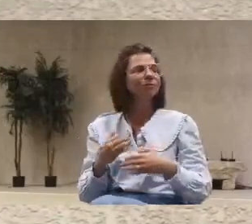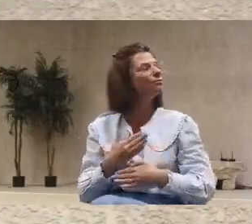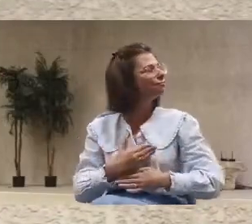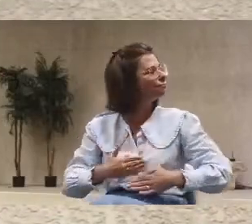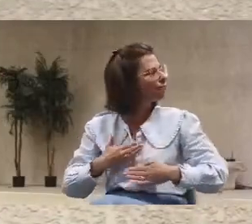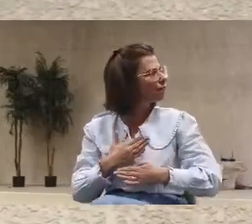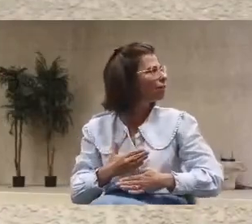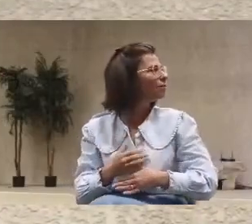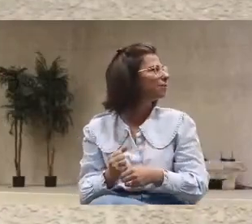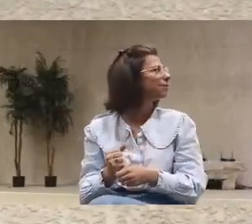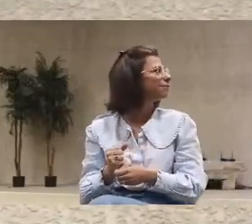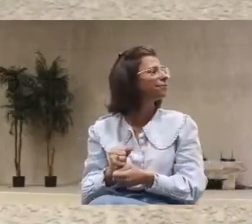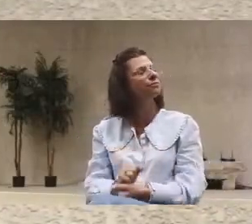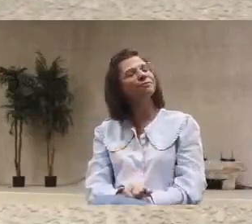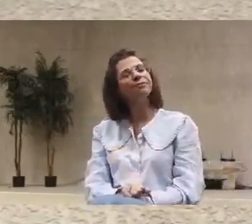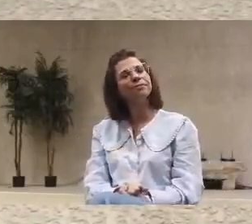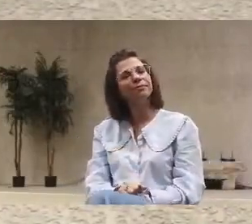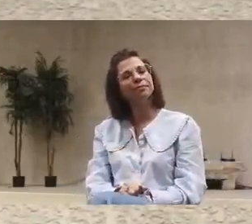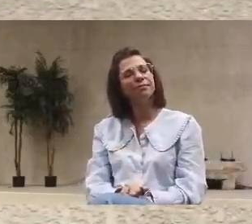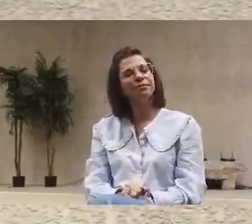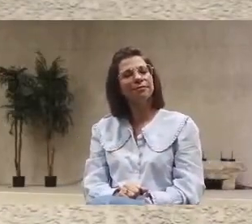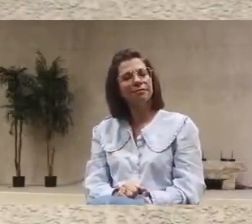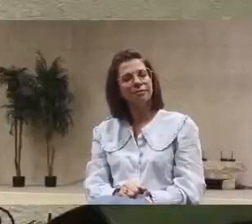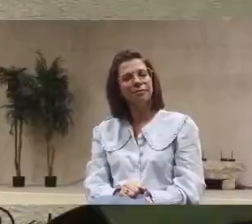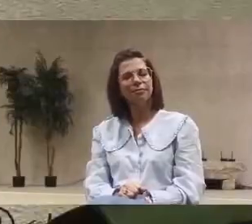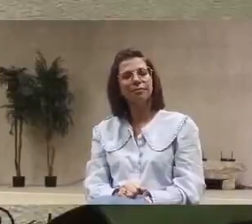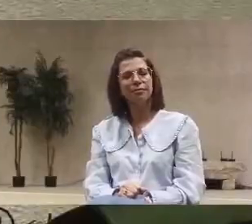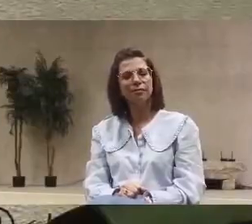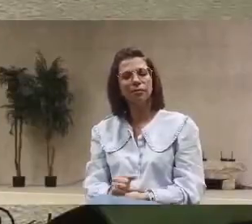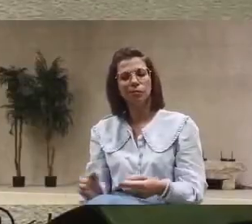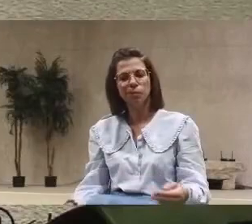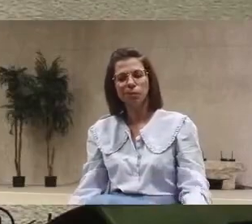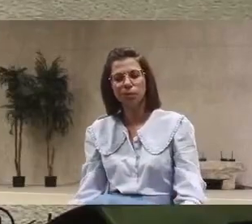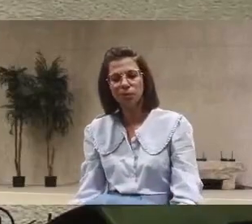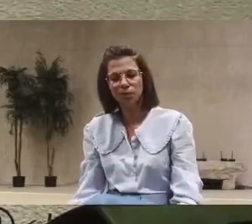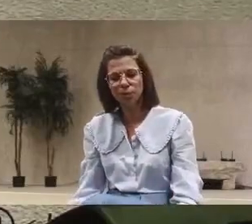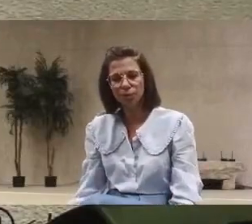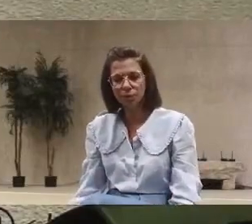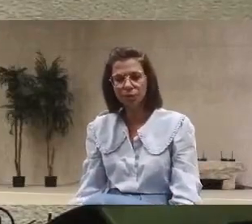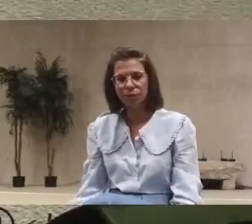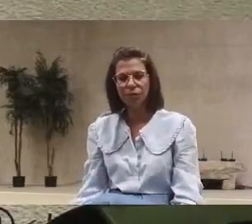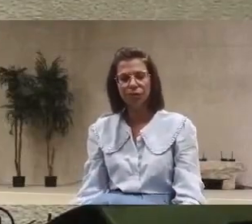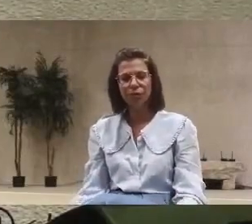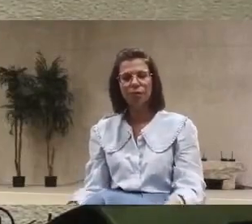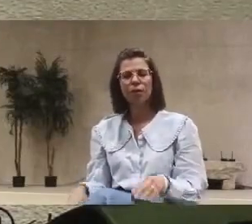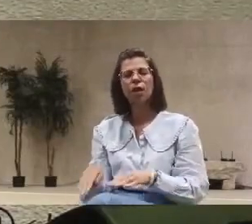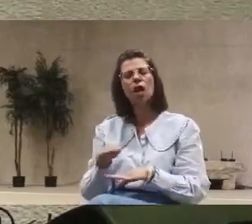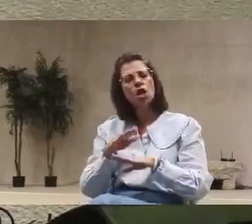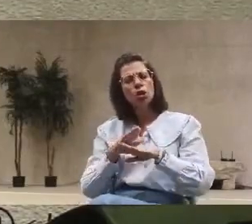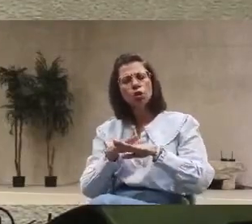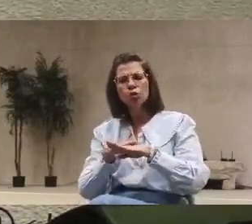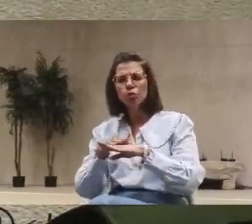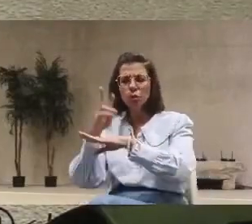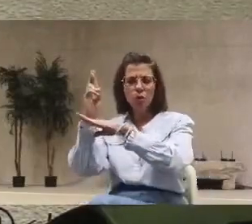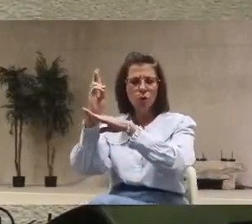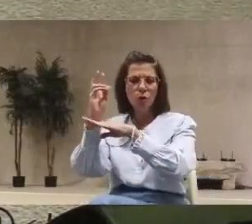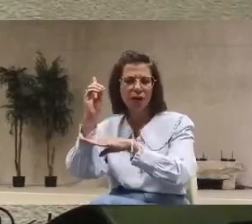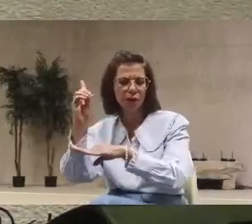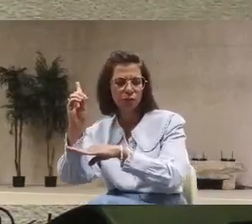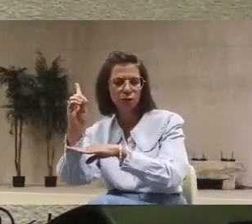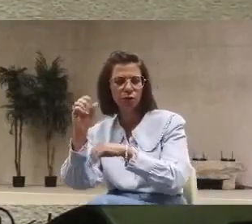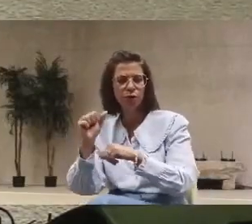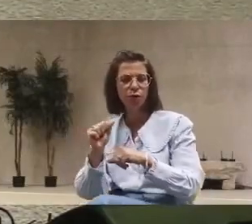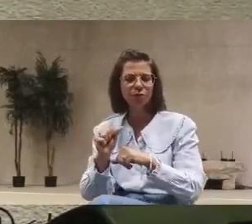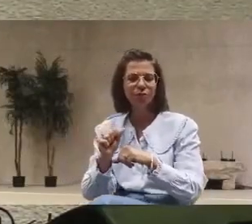-Esprit. Je voudrais faire ce rappel concernant le royaume de Dieu. avons appris que le royaume de Dieu est un